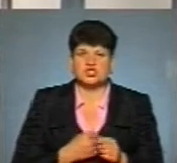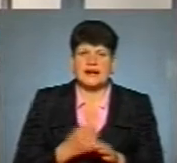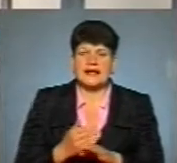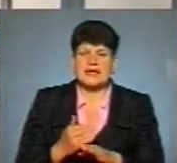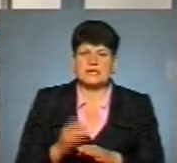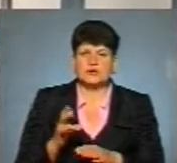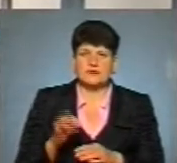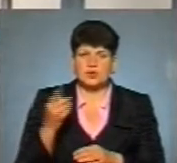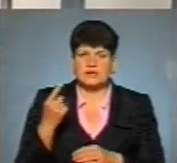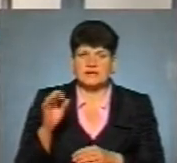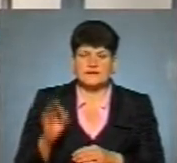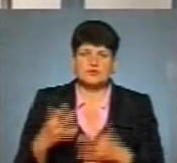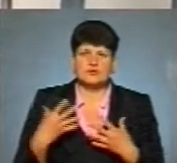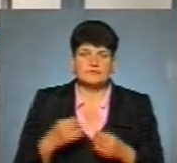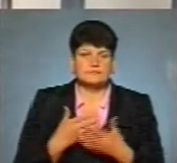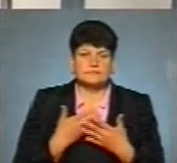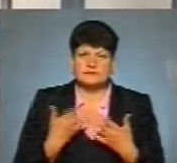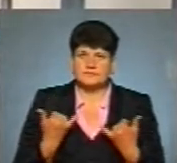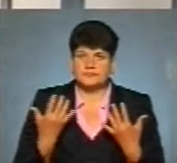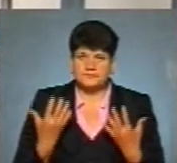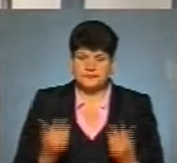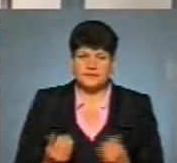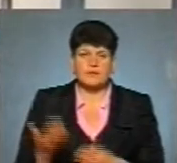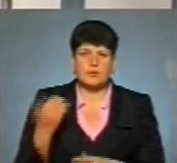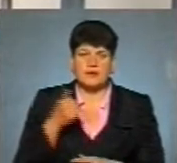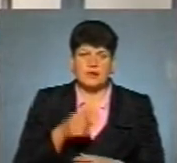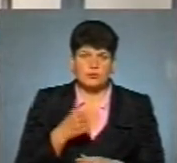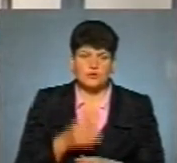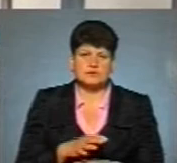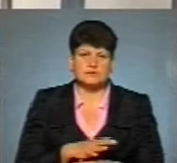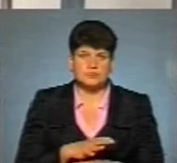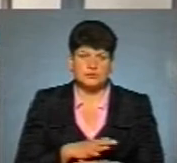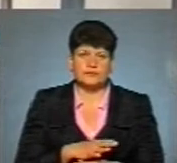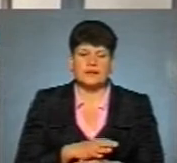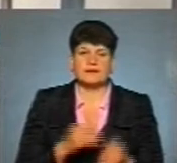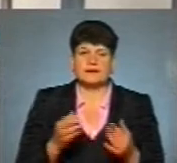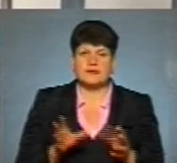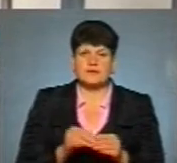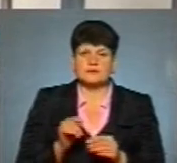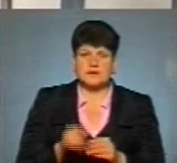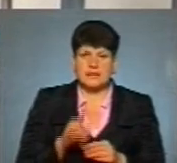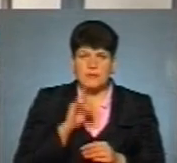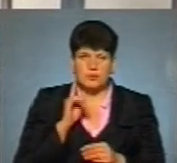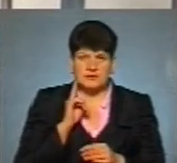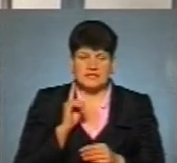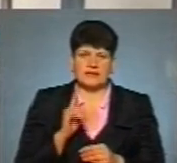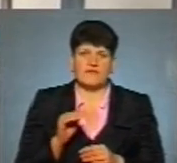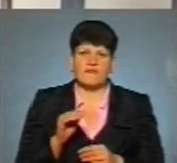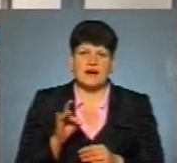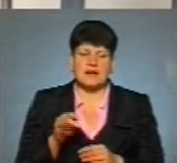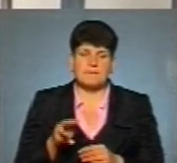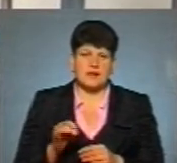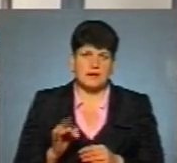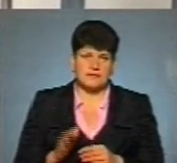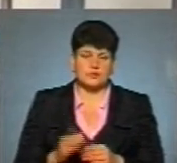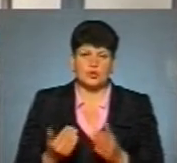під 1% відсутнє вже на сьогоднішній день. В попередньому році воно діяло. Але разом з тим для молодих фермерів,